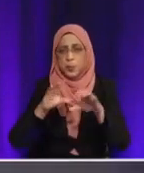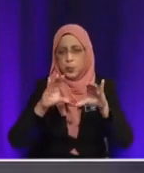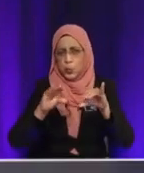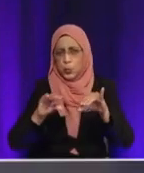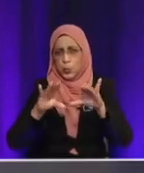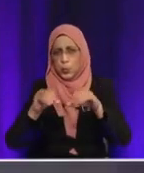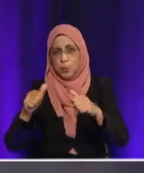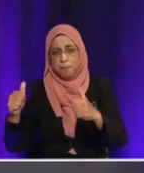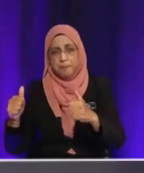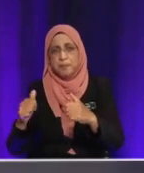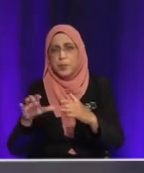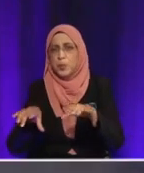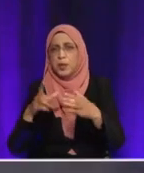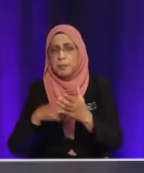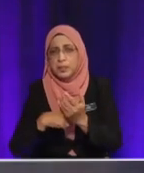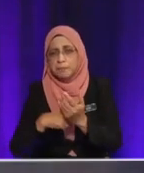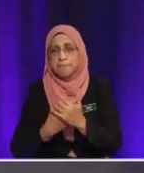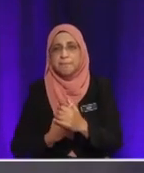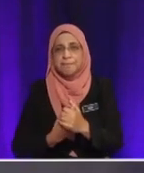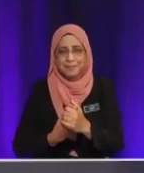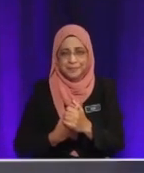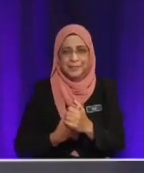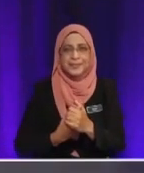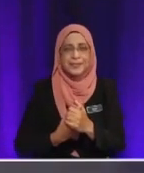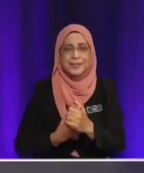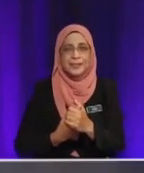urut. Apa kita nak buat tadi? Okey, apa kita nak buat cikgu?